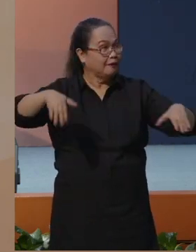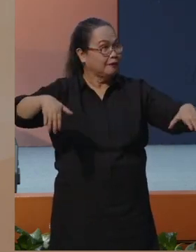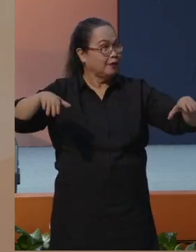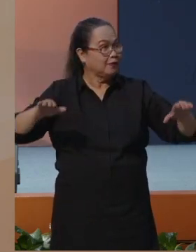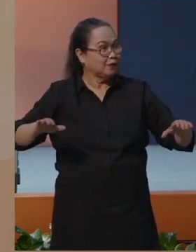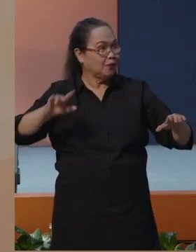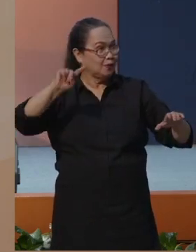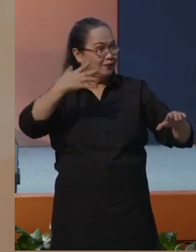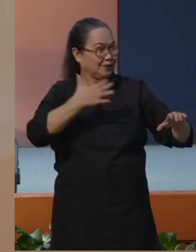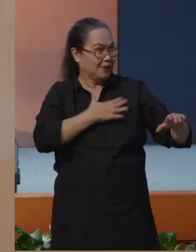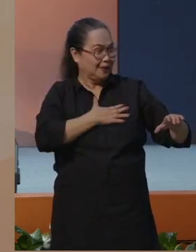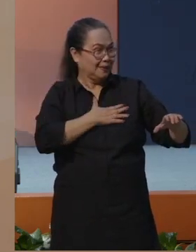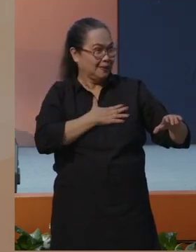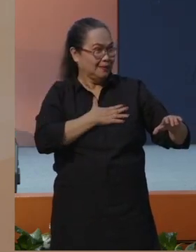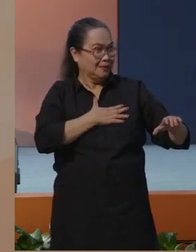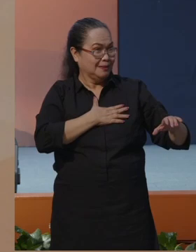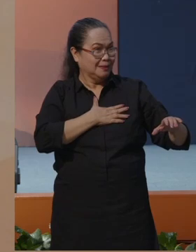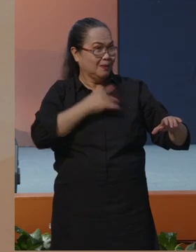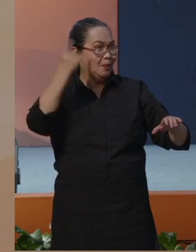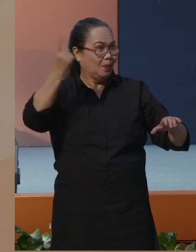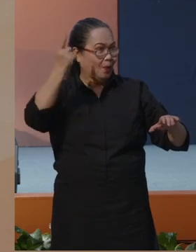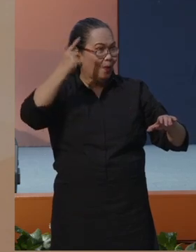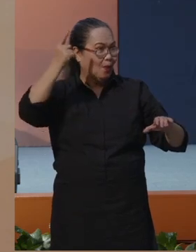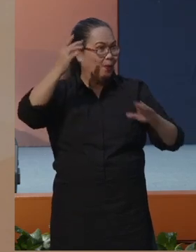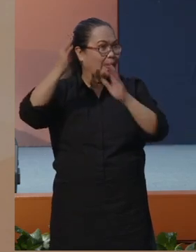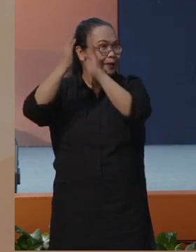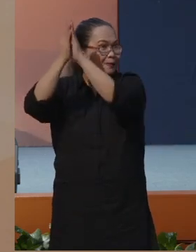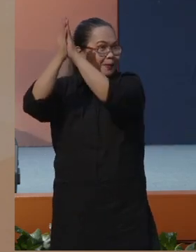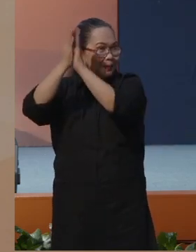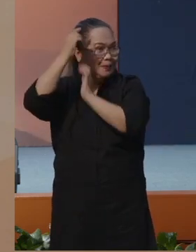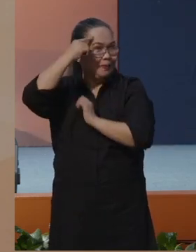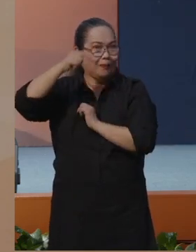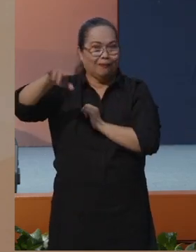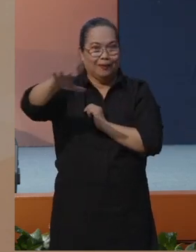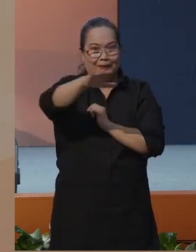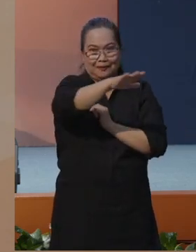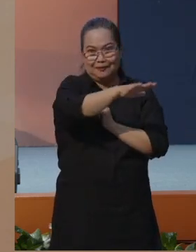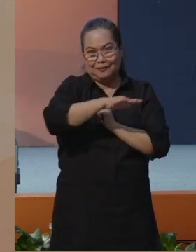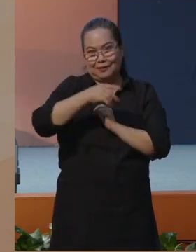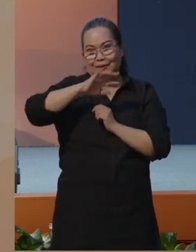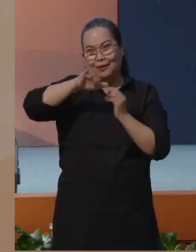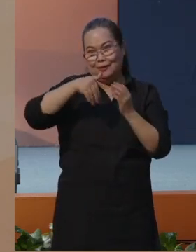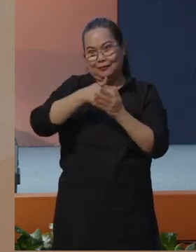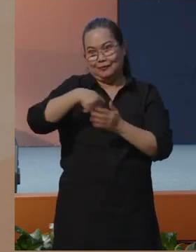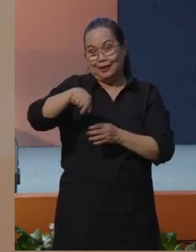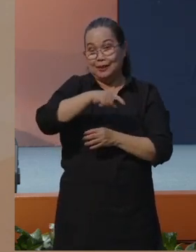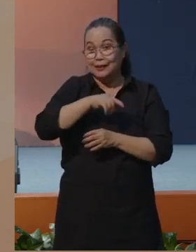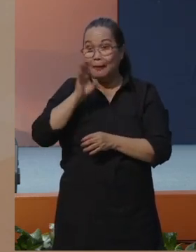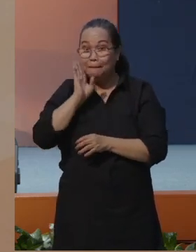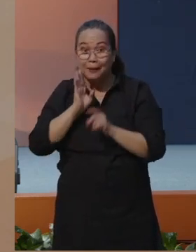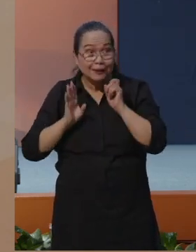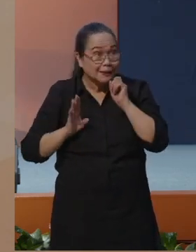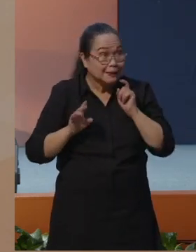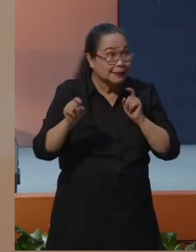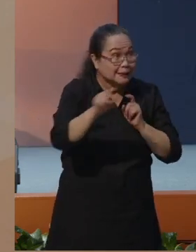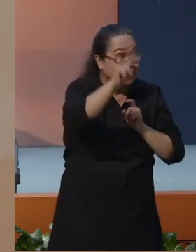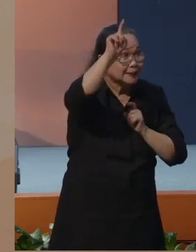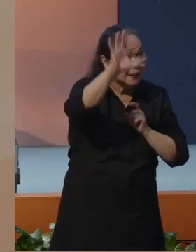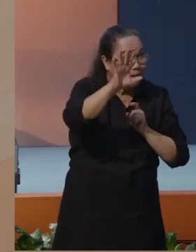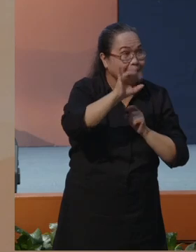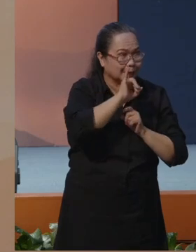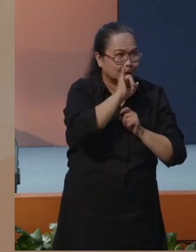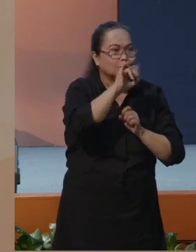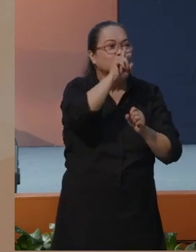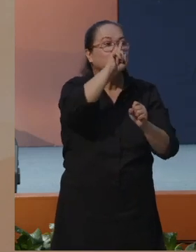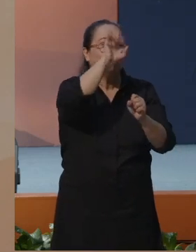grace at siya ang nananalangin para sa atin. Mga kapatid, ang Diyos ay tapat sa